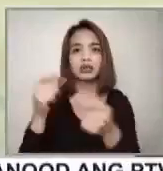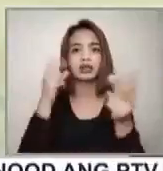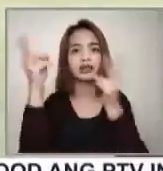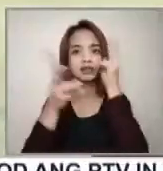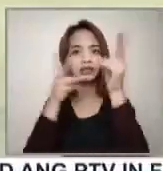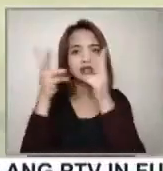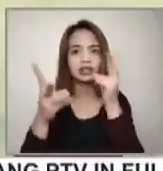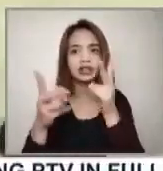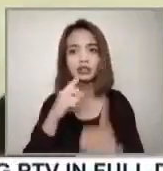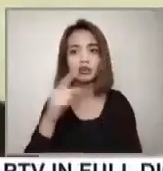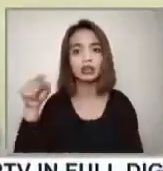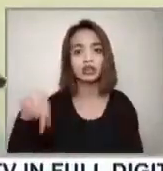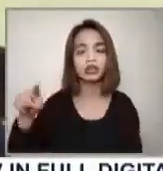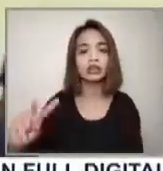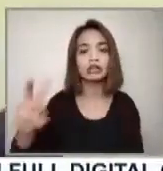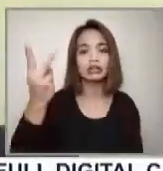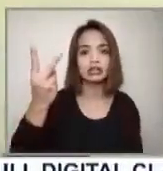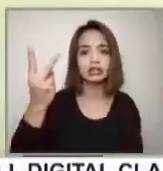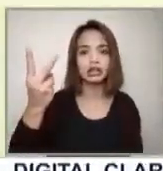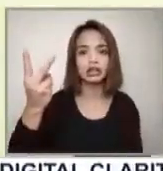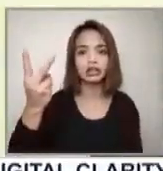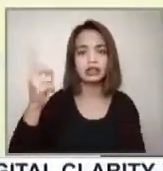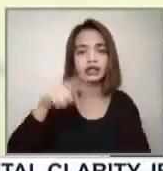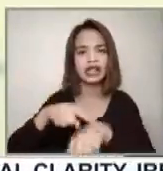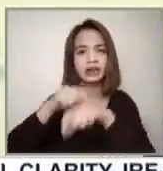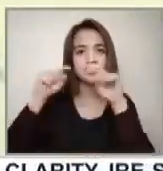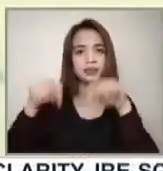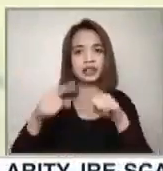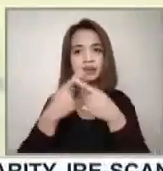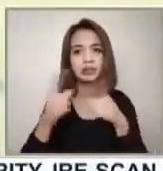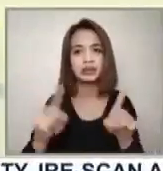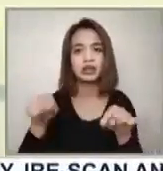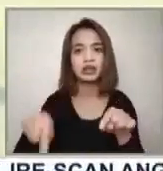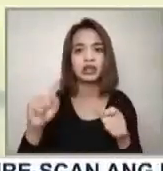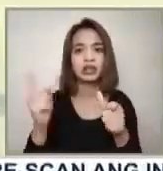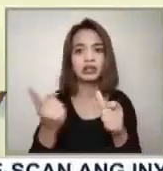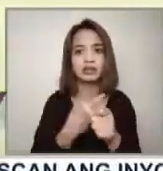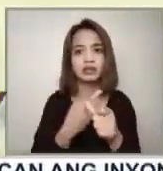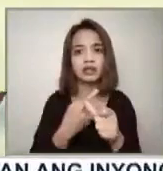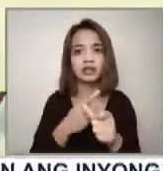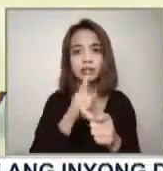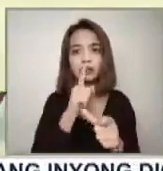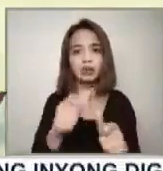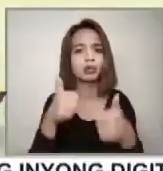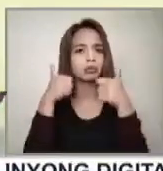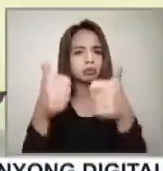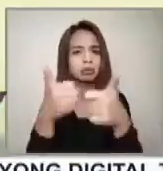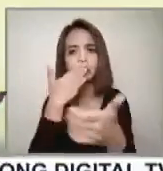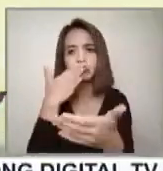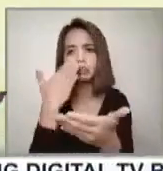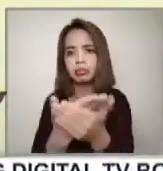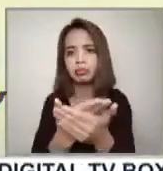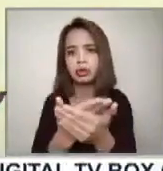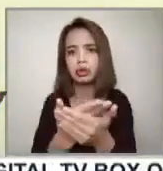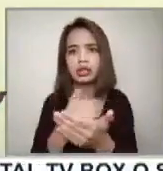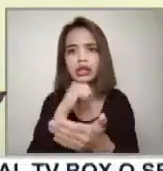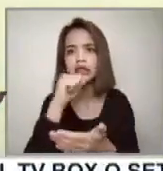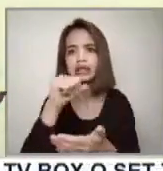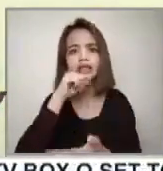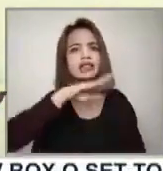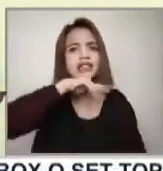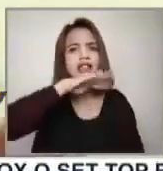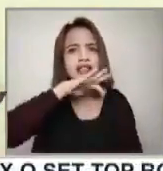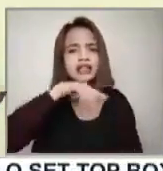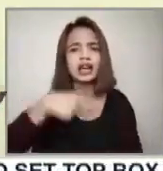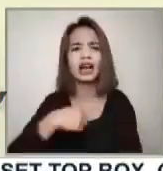Actually, this is the second time we're here. But this is the first that I saw that's really good and it's not polluted. Unlike before,